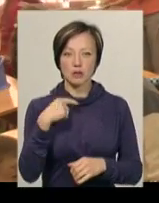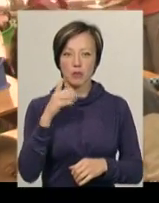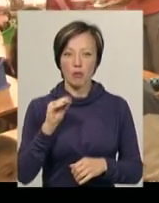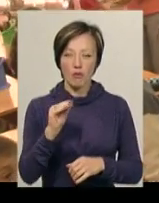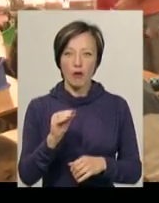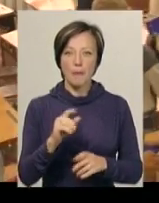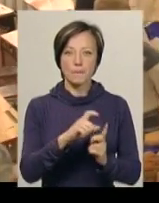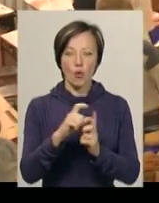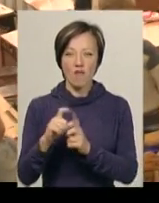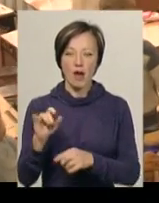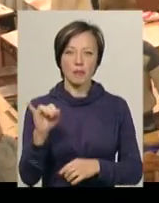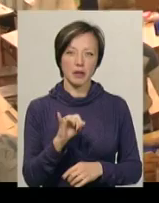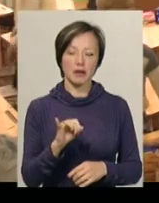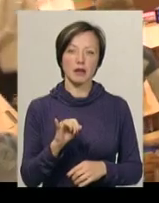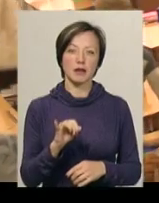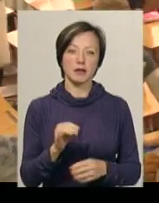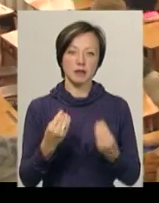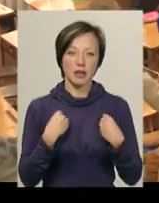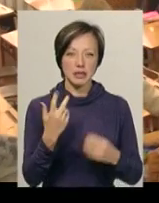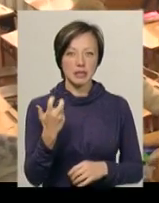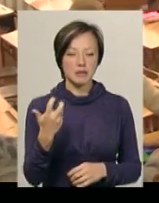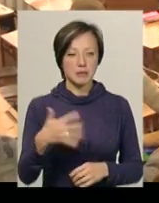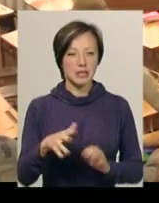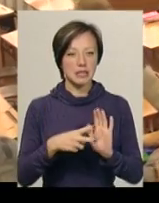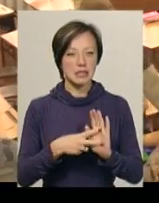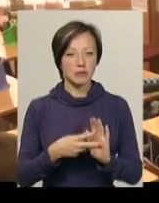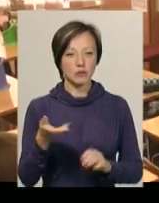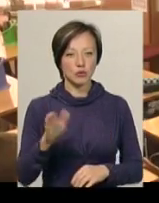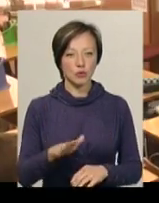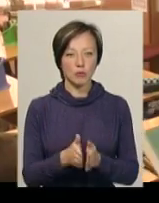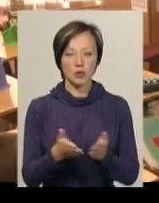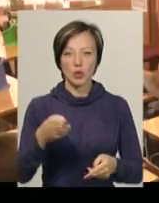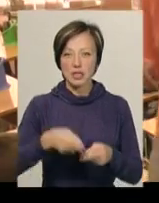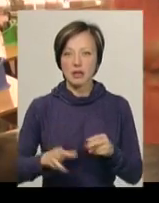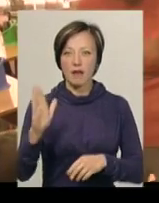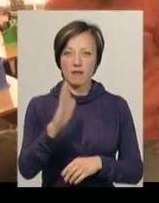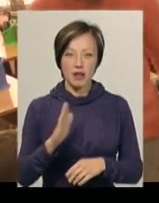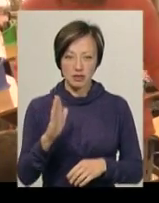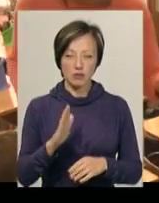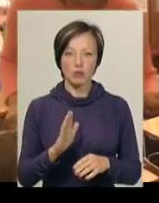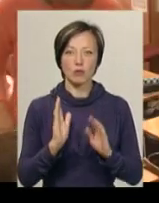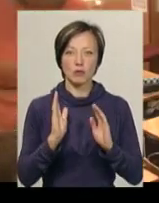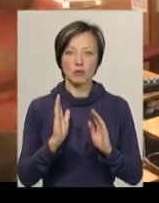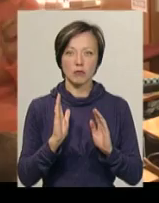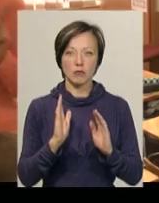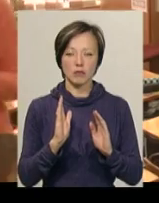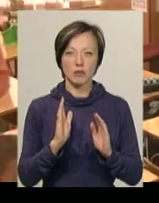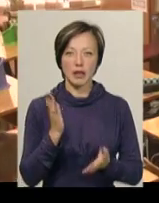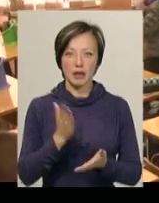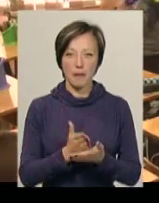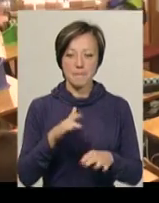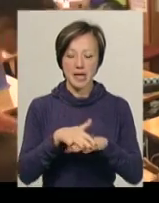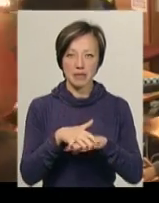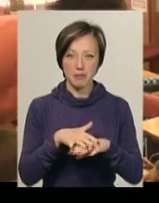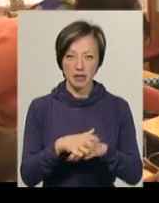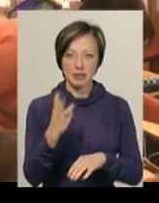тобто буквариками. Нам дали 357 підручників. До кінця вересня нас забезпечили математикою,